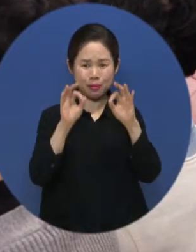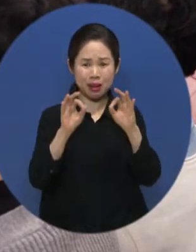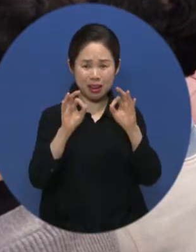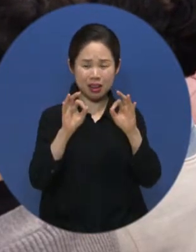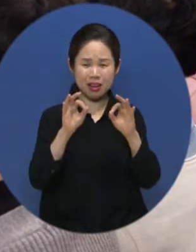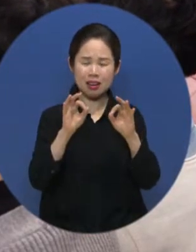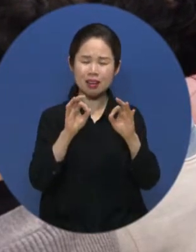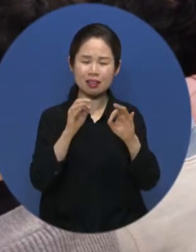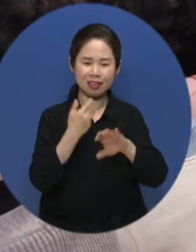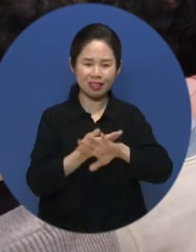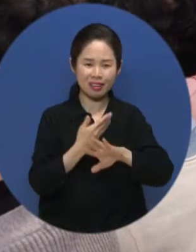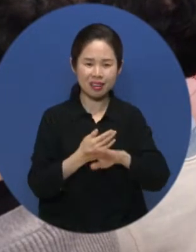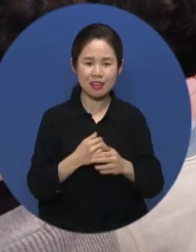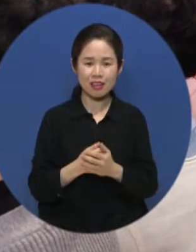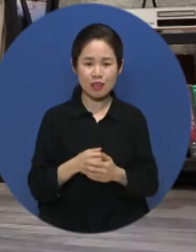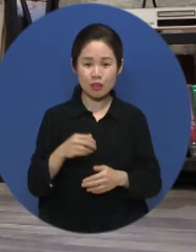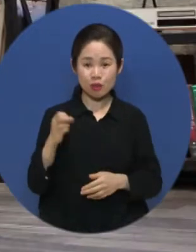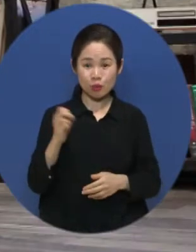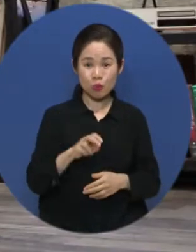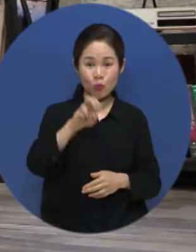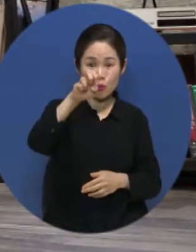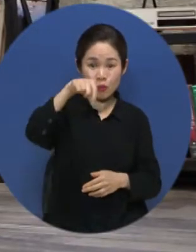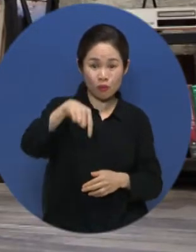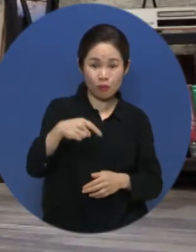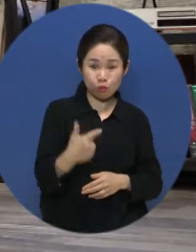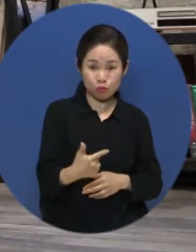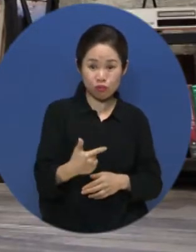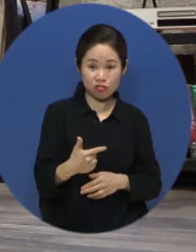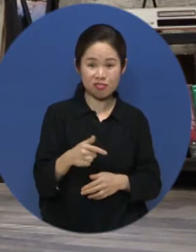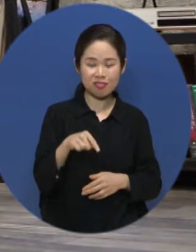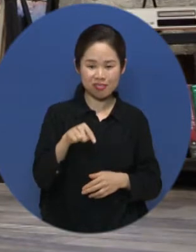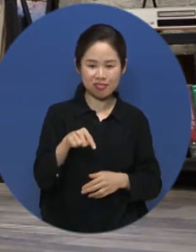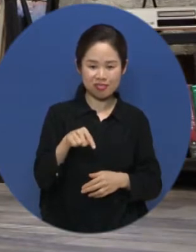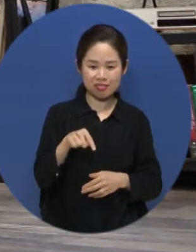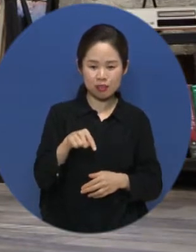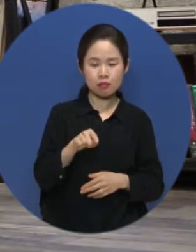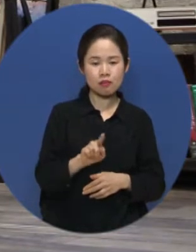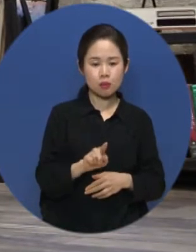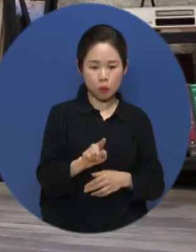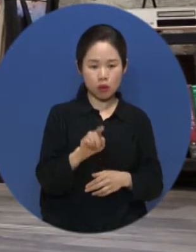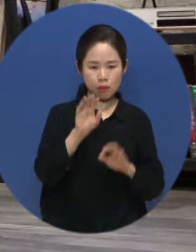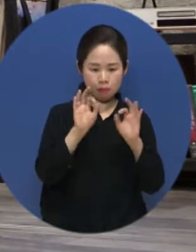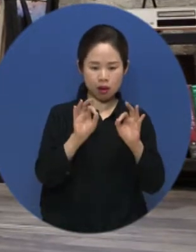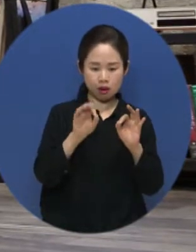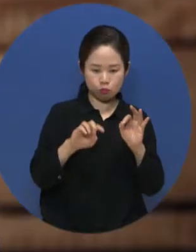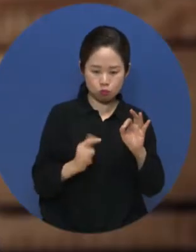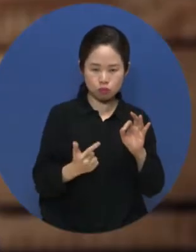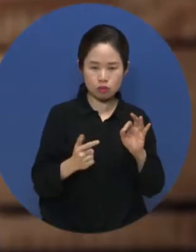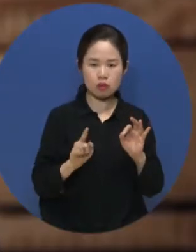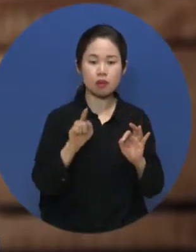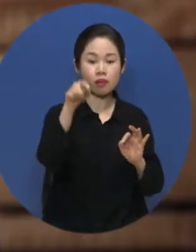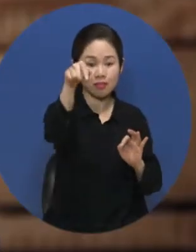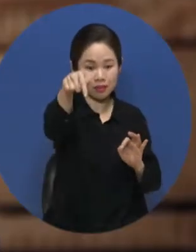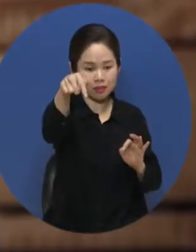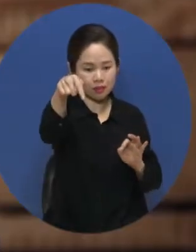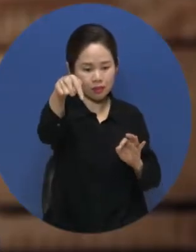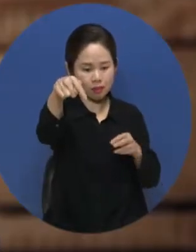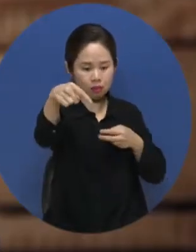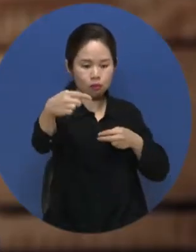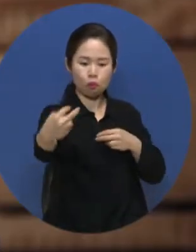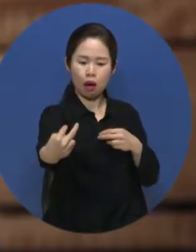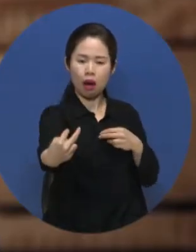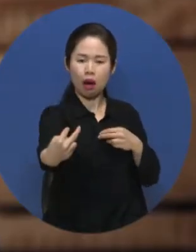한쪽에서는 문이라고 적은 글씨를 이렇게 반드시 놓고 읽었는데 반대편에 선 사람은 뭐라고 읽을까요? 곰이라고 읽게